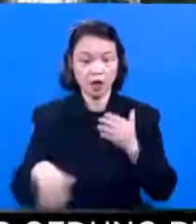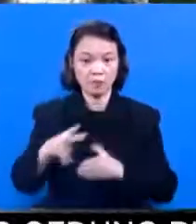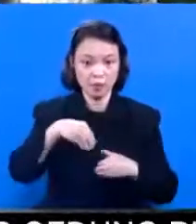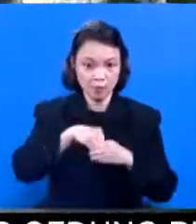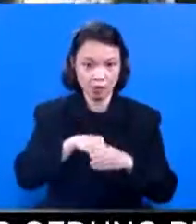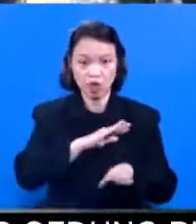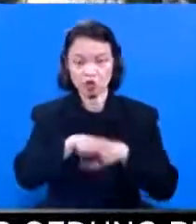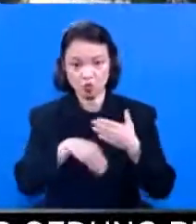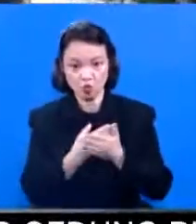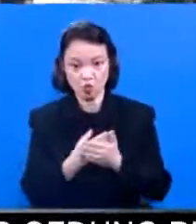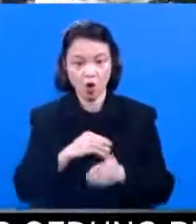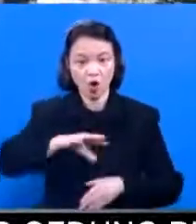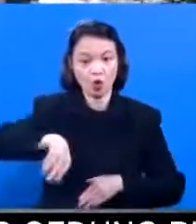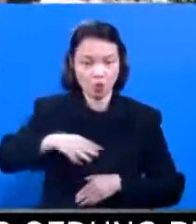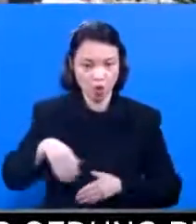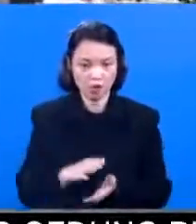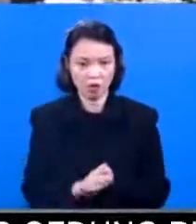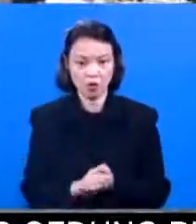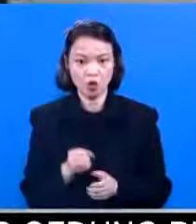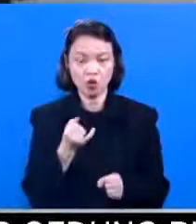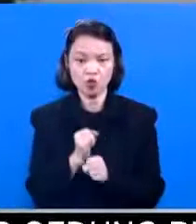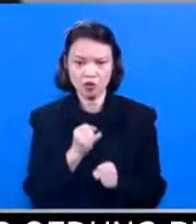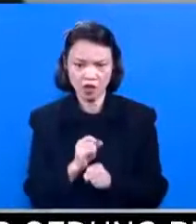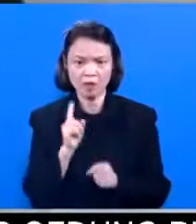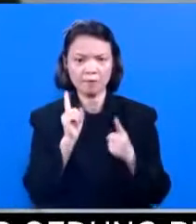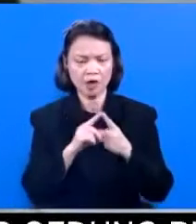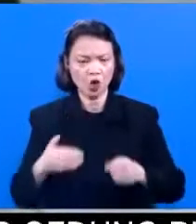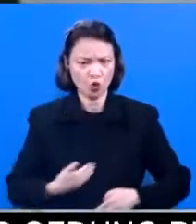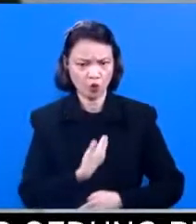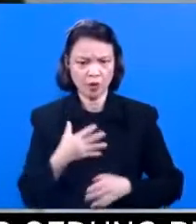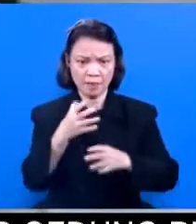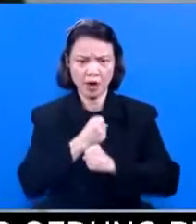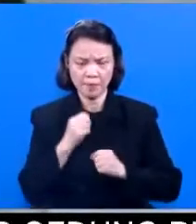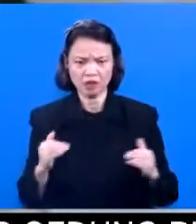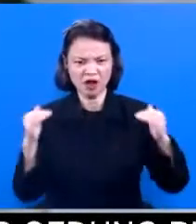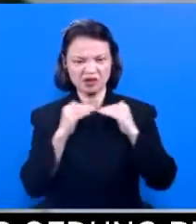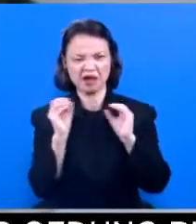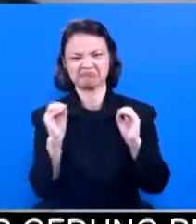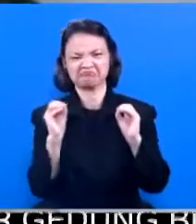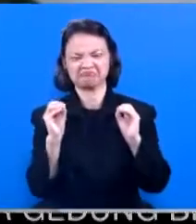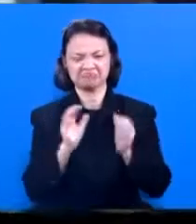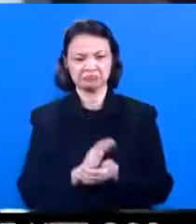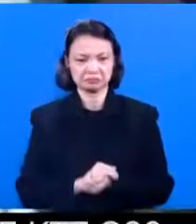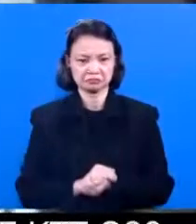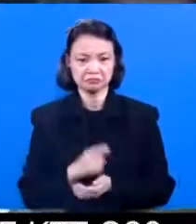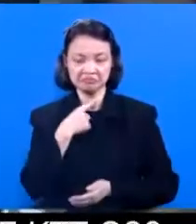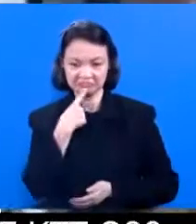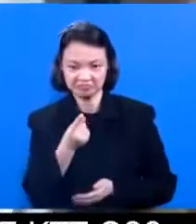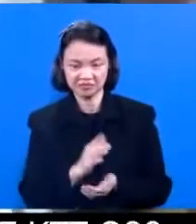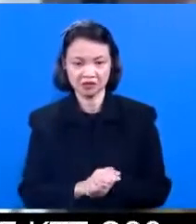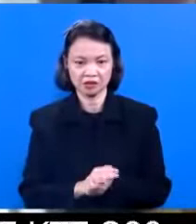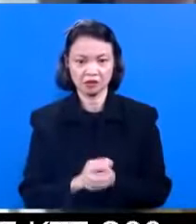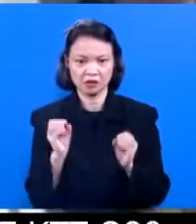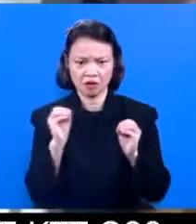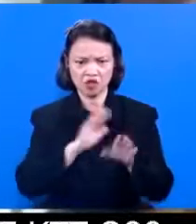damai sehingga merugikan korban karena haknya untuk mendapatkan keadilan tidak terpenuhi. Siti menyebut selayaknya